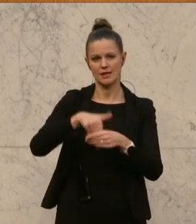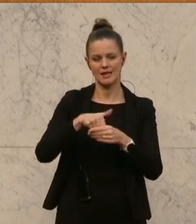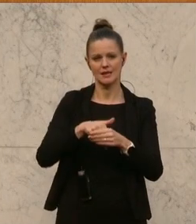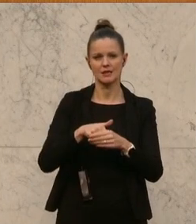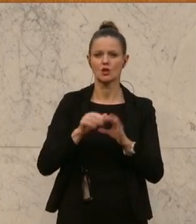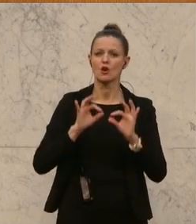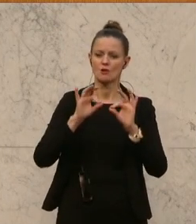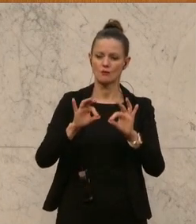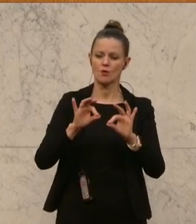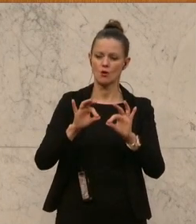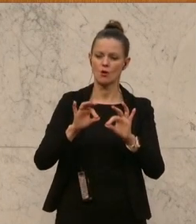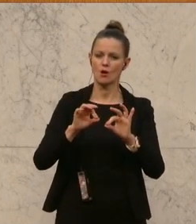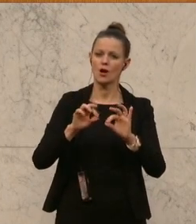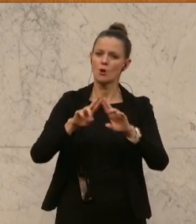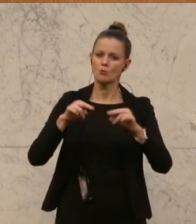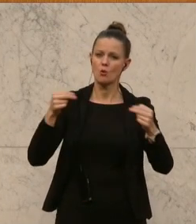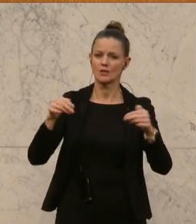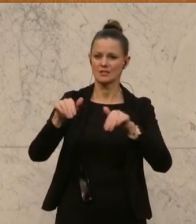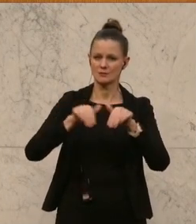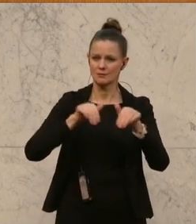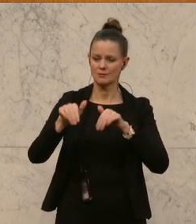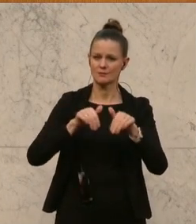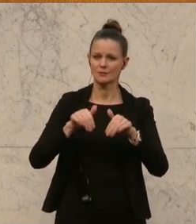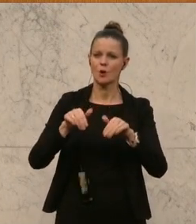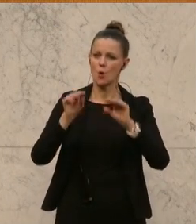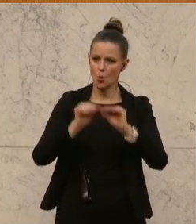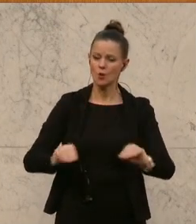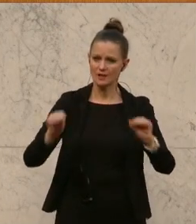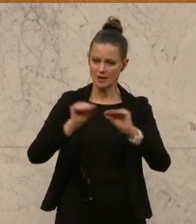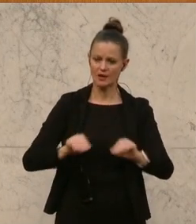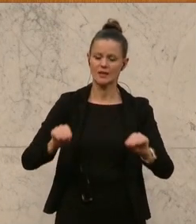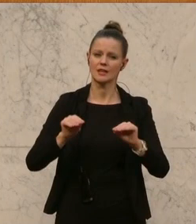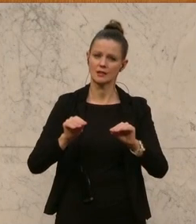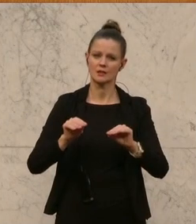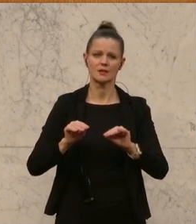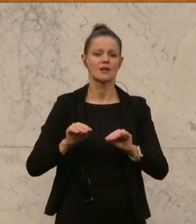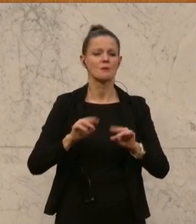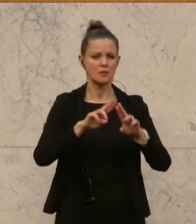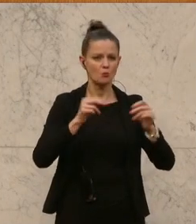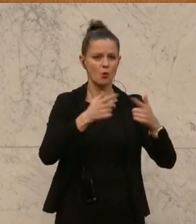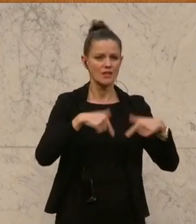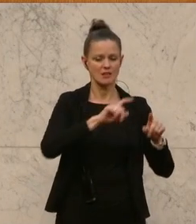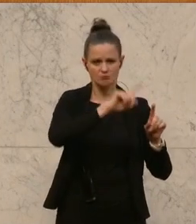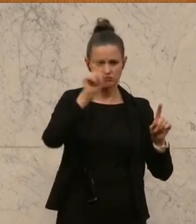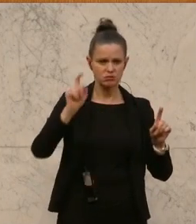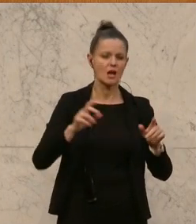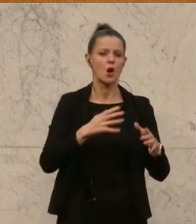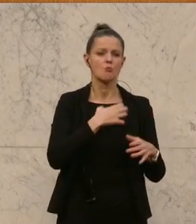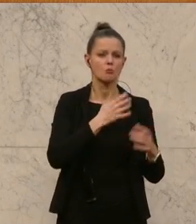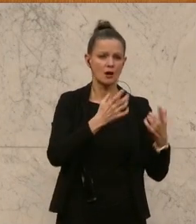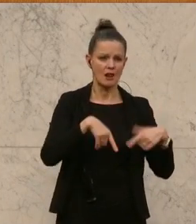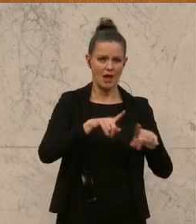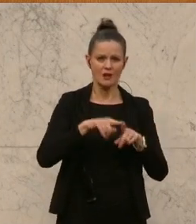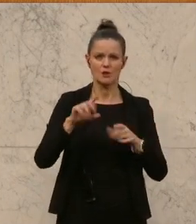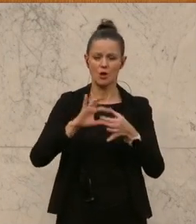die Bundesministerien, das Bundesministerium für Unterricht, gemeinsam mit den Bundesländern, eben Burgenland und Kärnten,